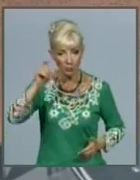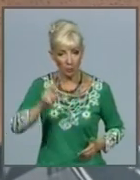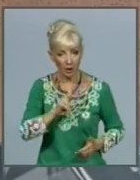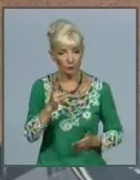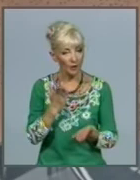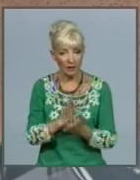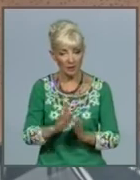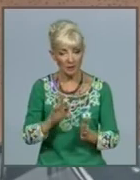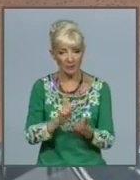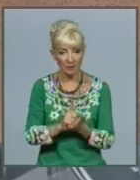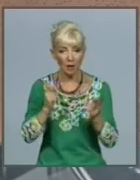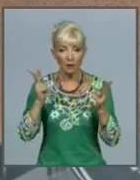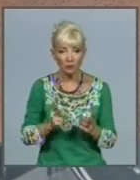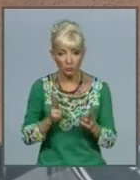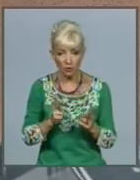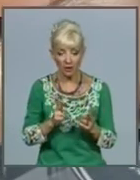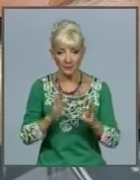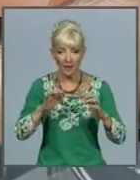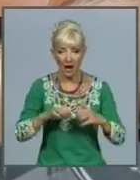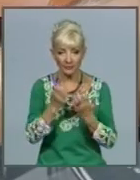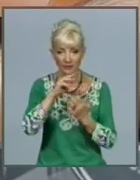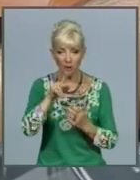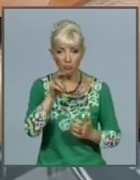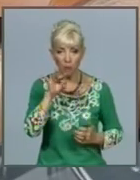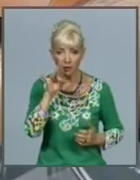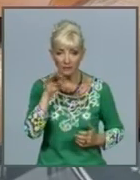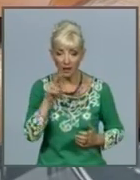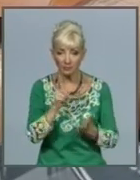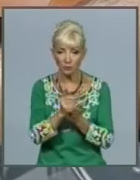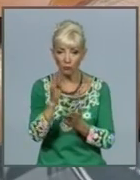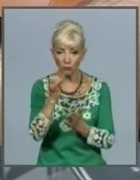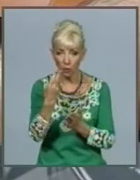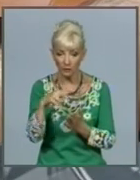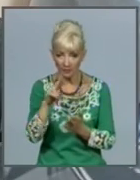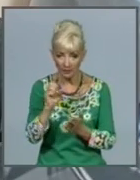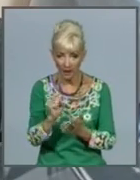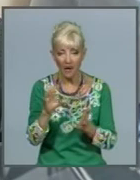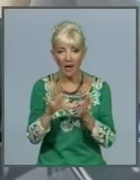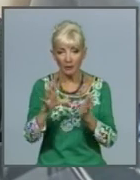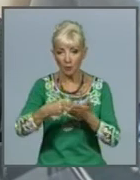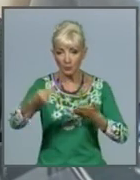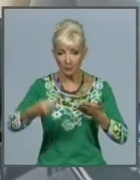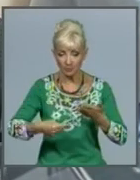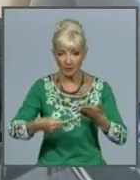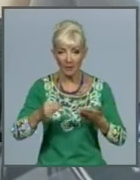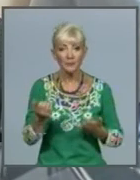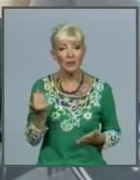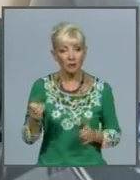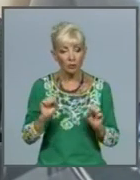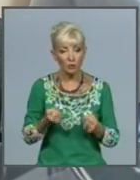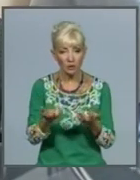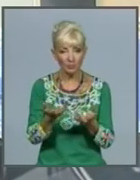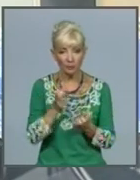потрібно авторизуватися на порталі фонду за допомогою кваліфікованого електронного підпису. Його можна отримати у державних банках